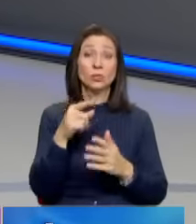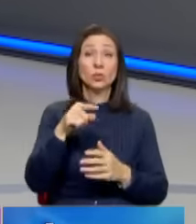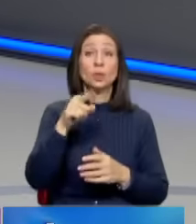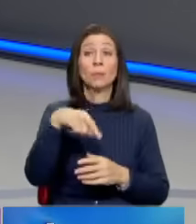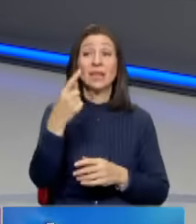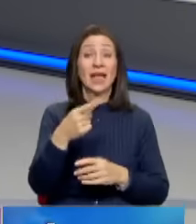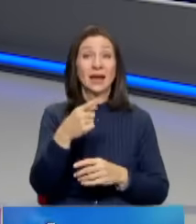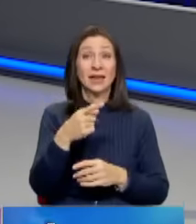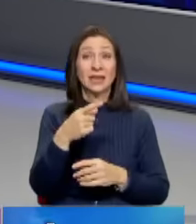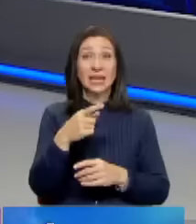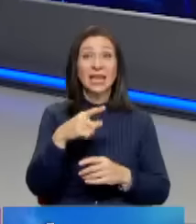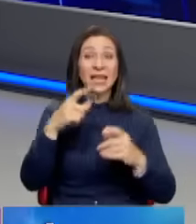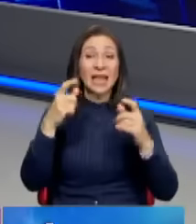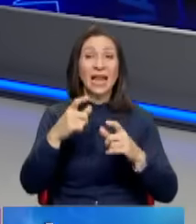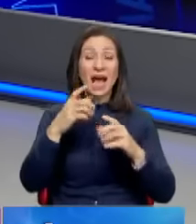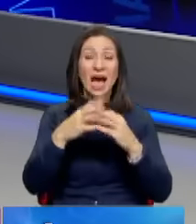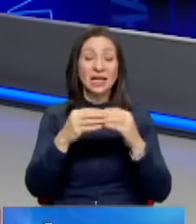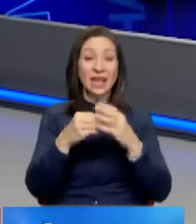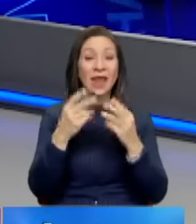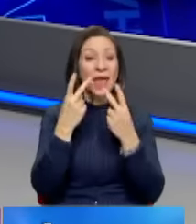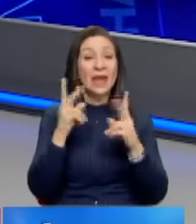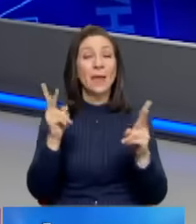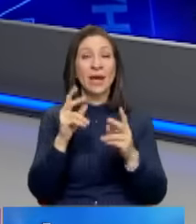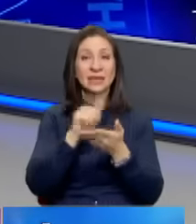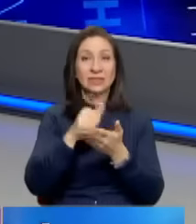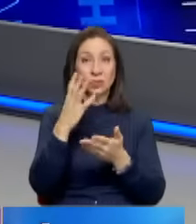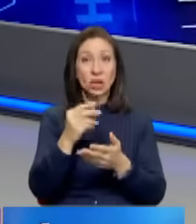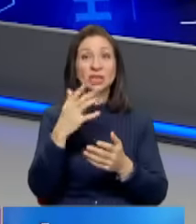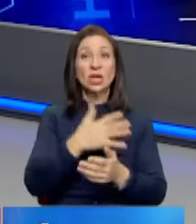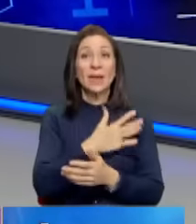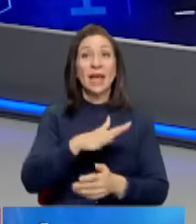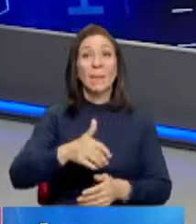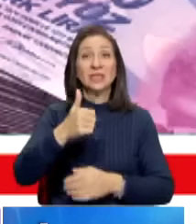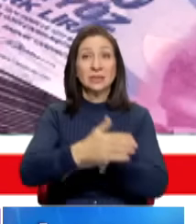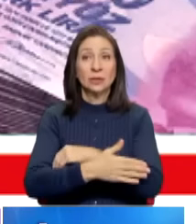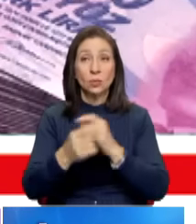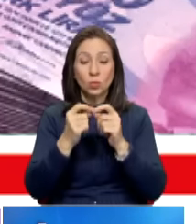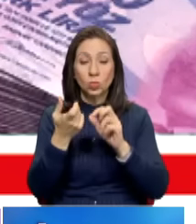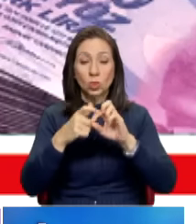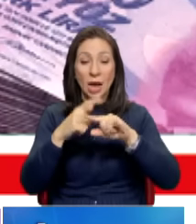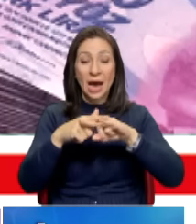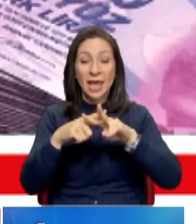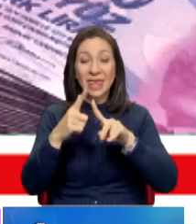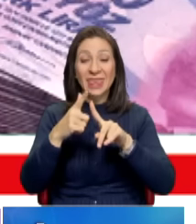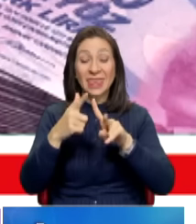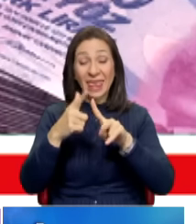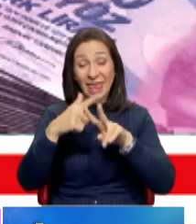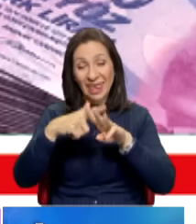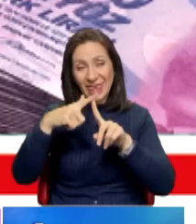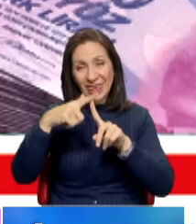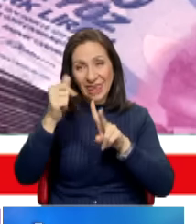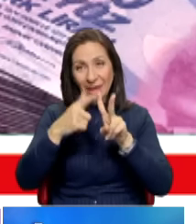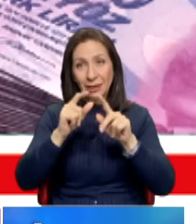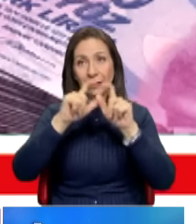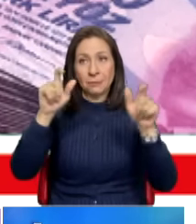Bugün bir diğer yerel gazete Adana Egemen gazetesi olacak. Ve CHP Genel Başkan Yardımcısı Burhanettin Bulut'un sözlerini sür manşetine